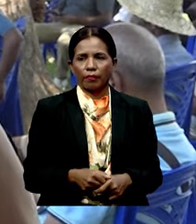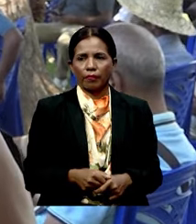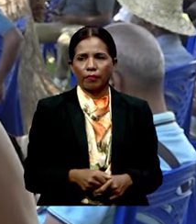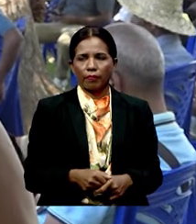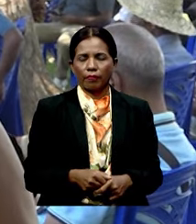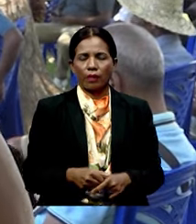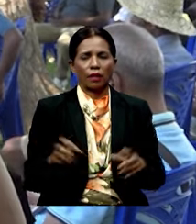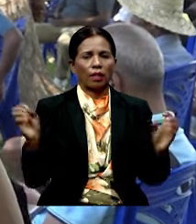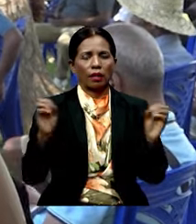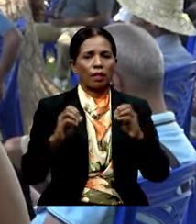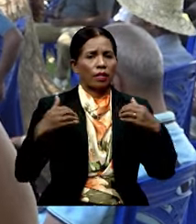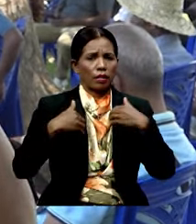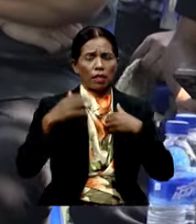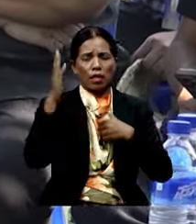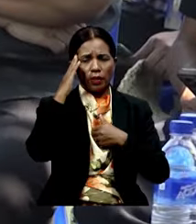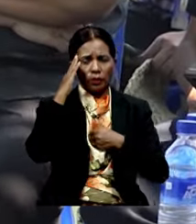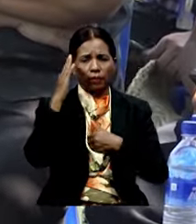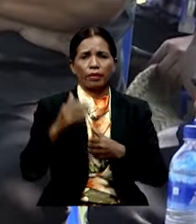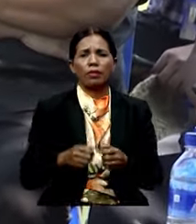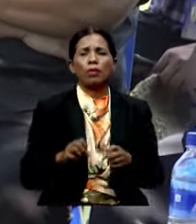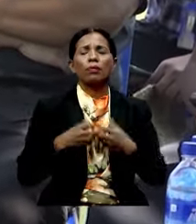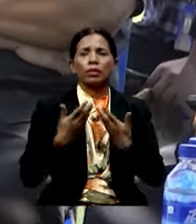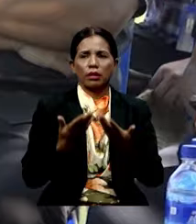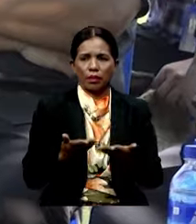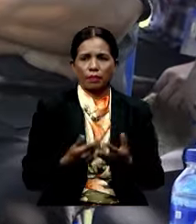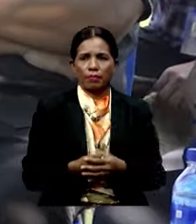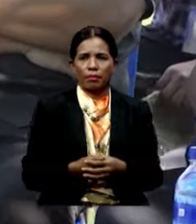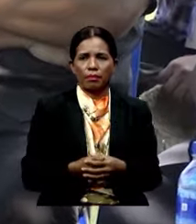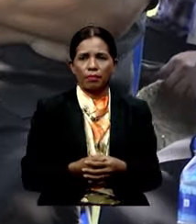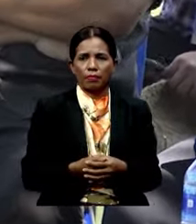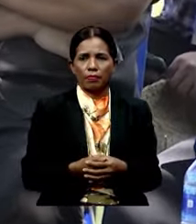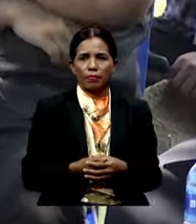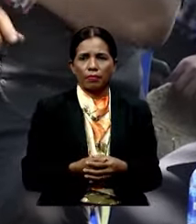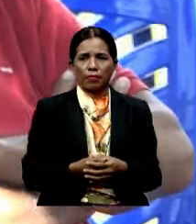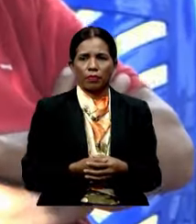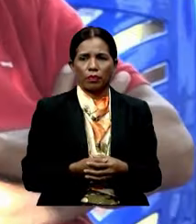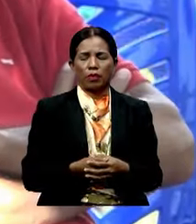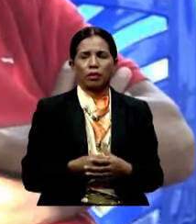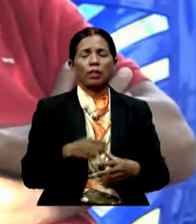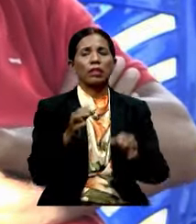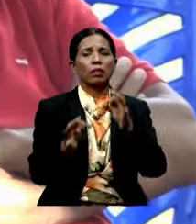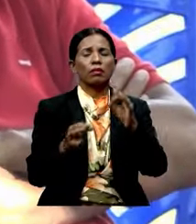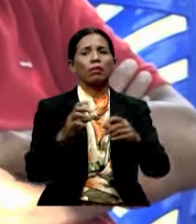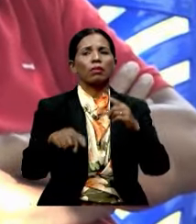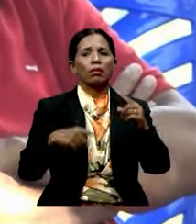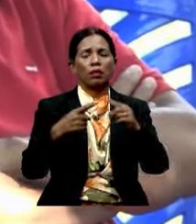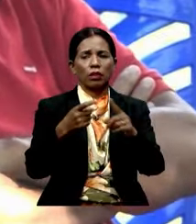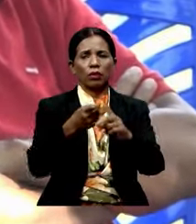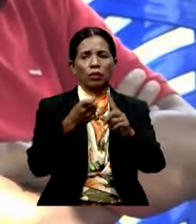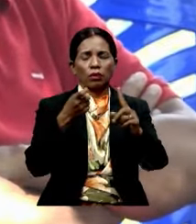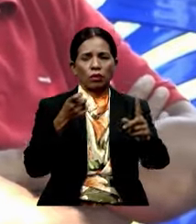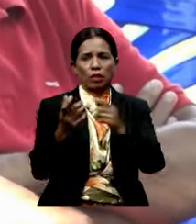tidak ada pemikiran bagaimana kalau misalnya dari luar negeri